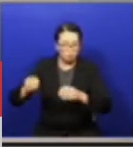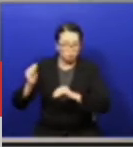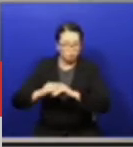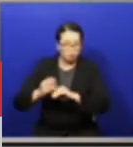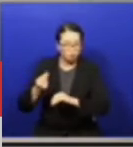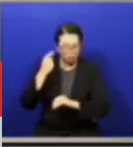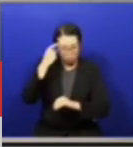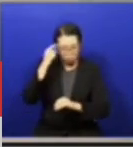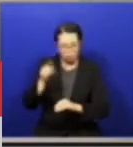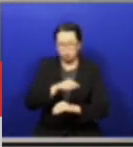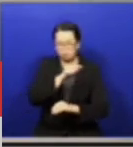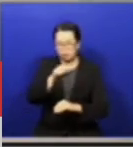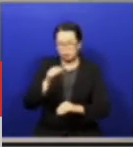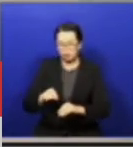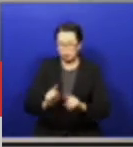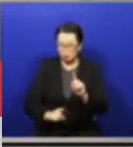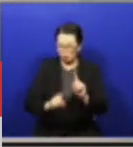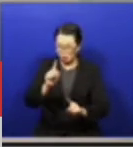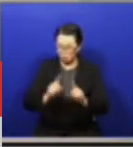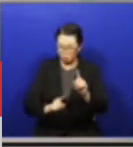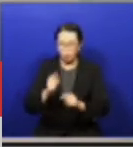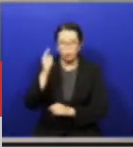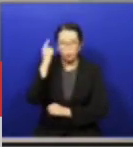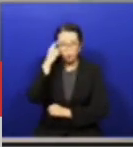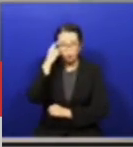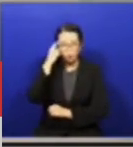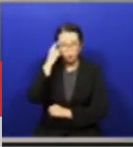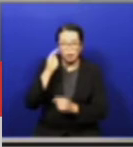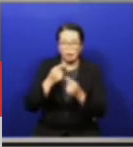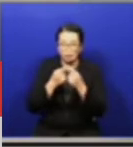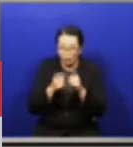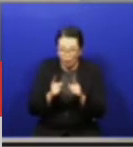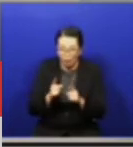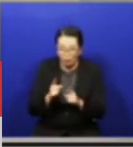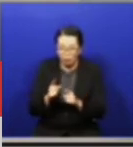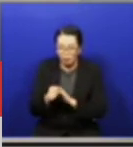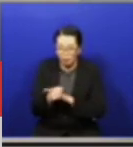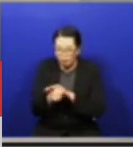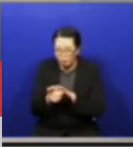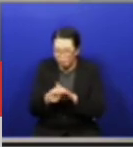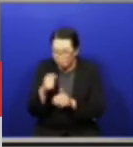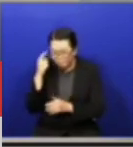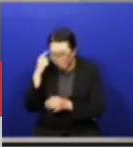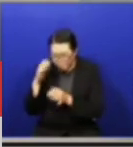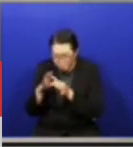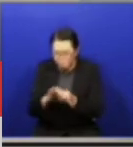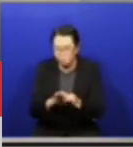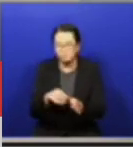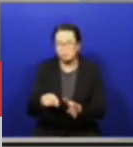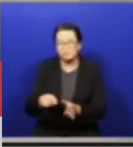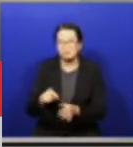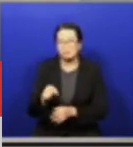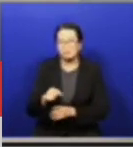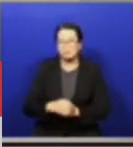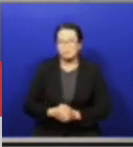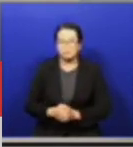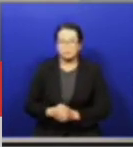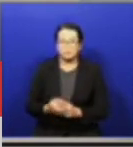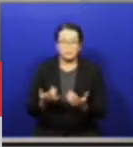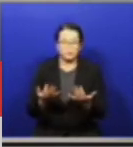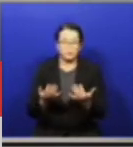ดแต่มันมีไปเกี่ยวข้องท่านประธานครับเดี๋ยวผมเชิญฉายต่อ